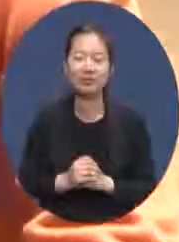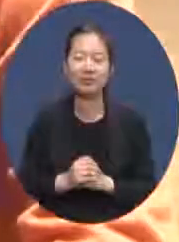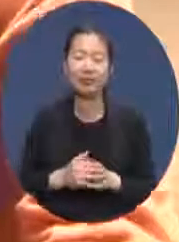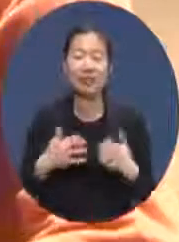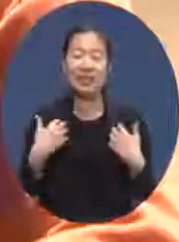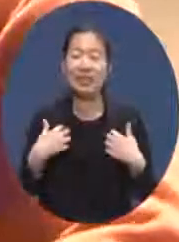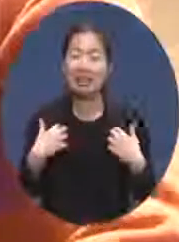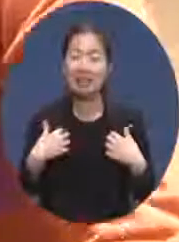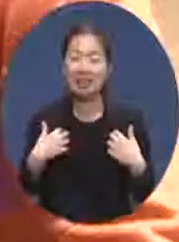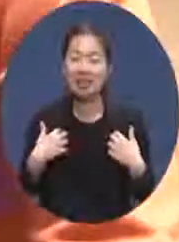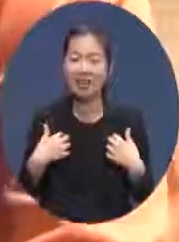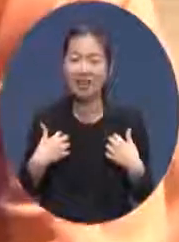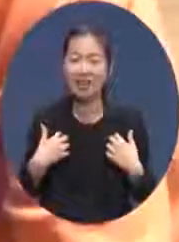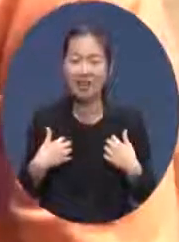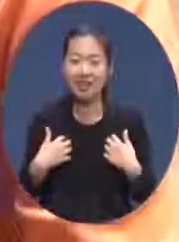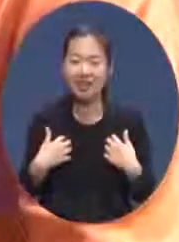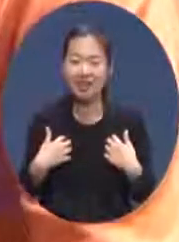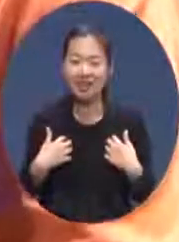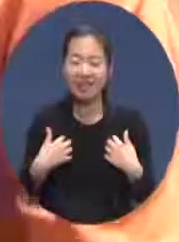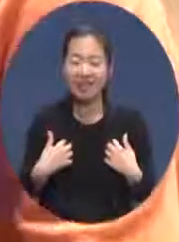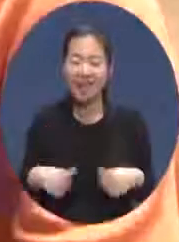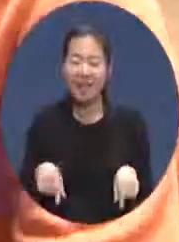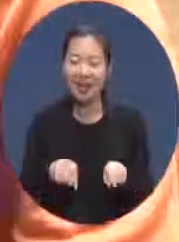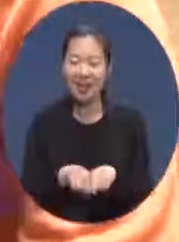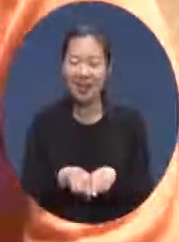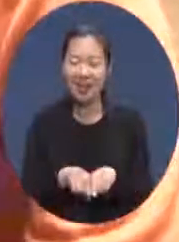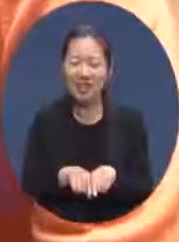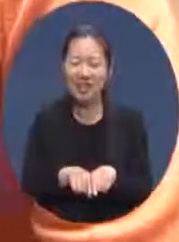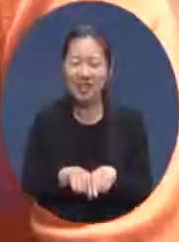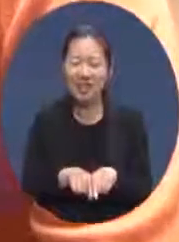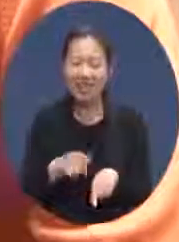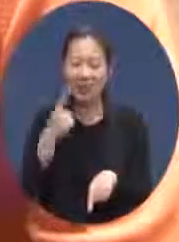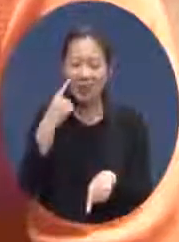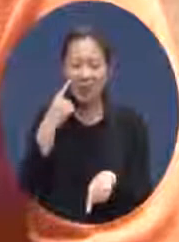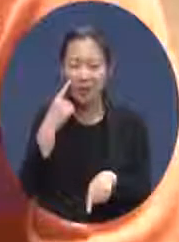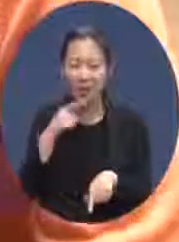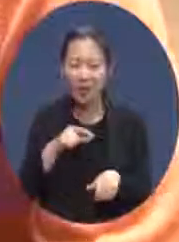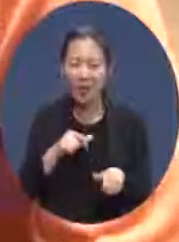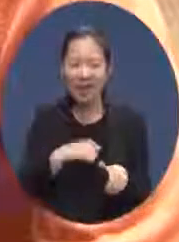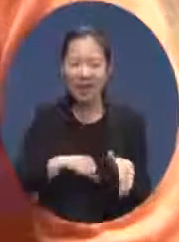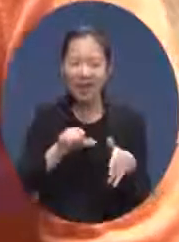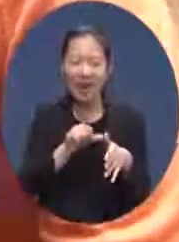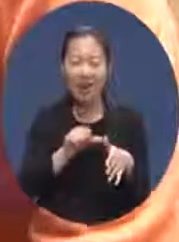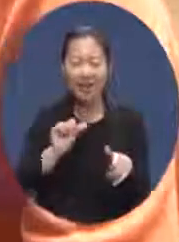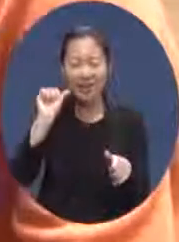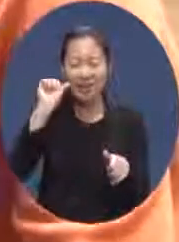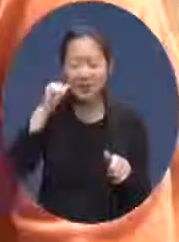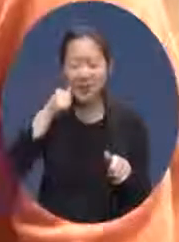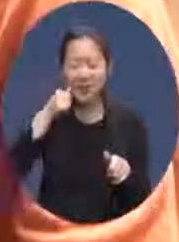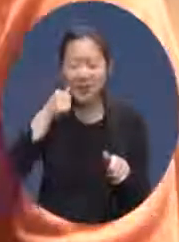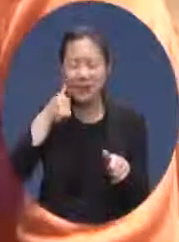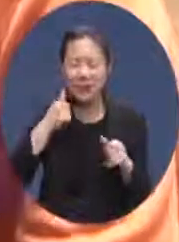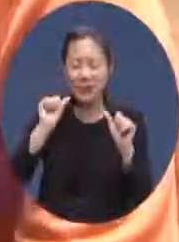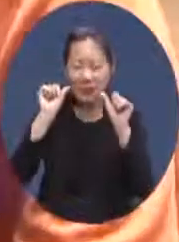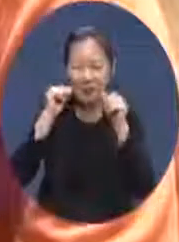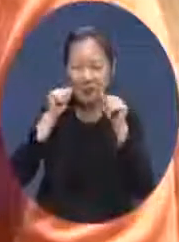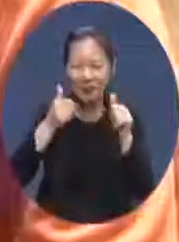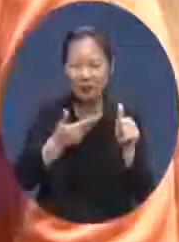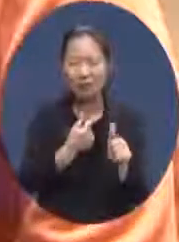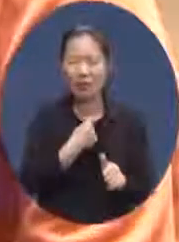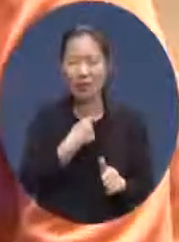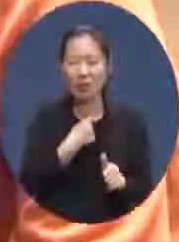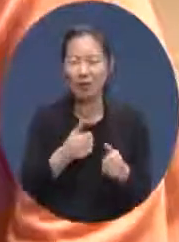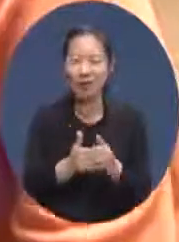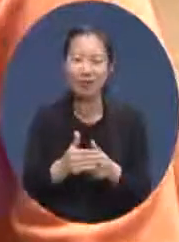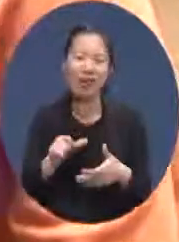게임을 자? 시작! 하다 보면요, 약 올리고 싶어지잖아요, 애기들. 약 올리다 애들 자꾸 울리고